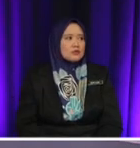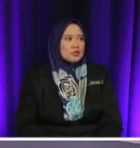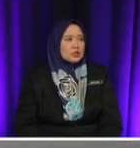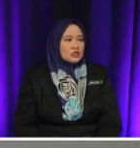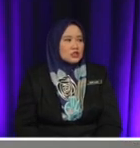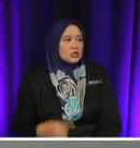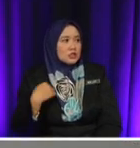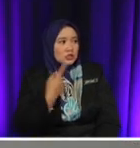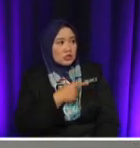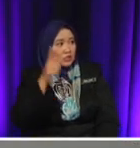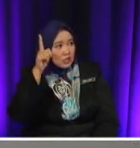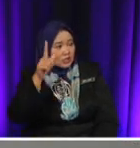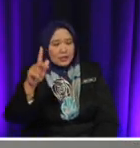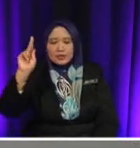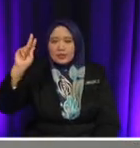pemertian